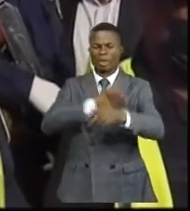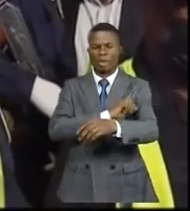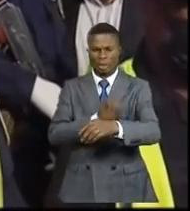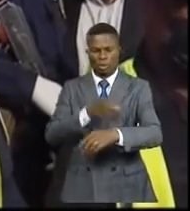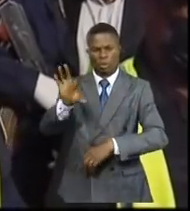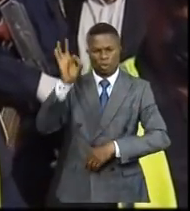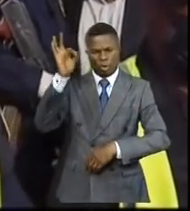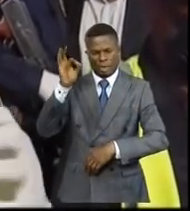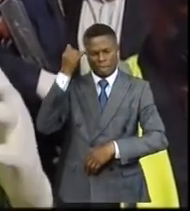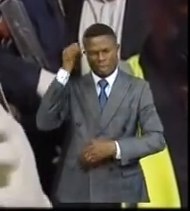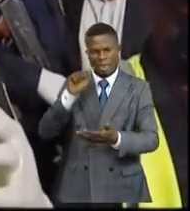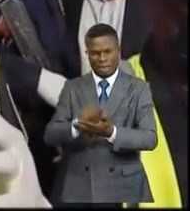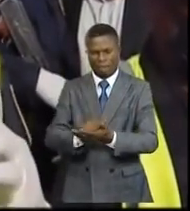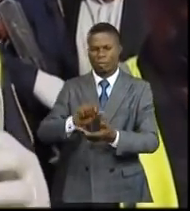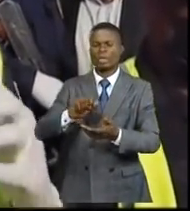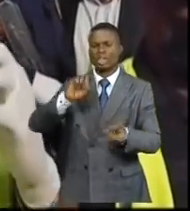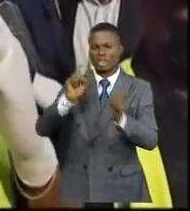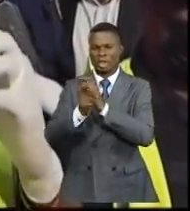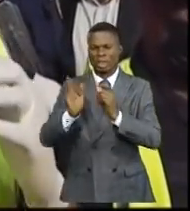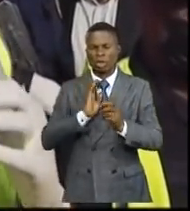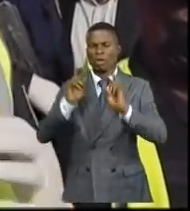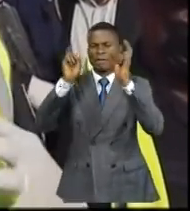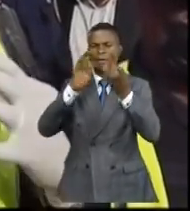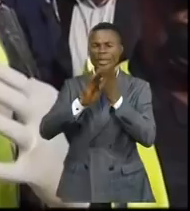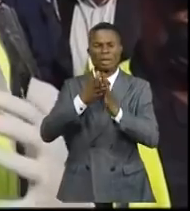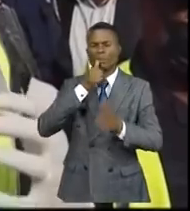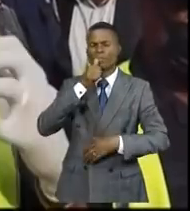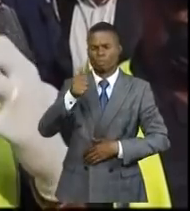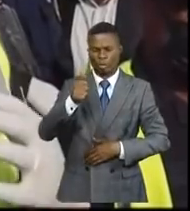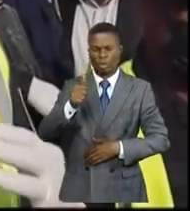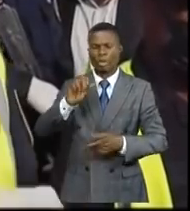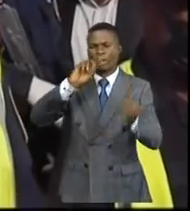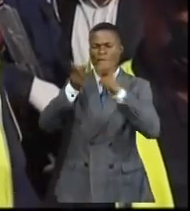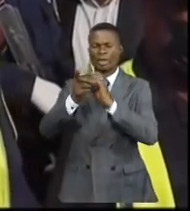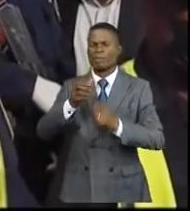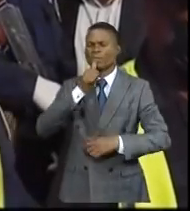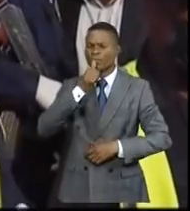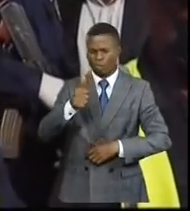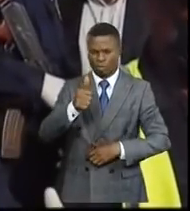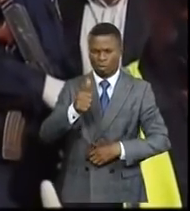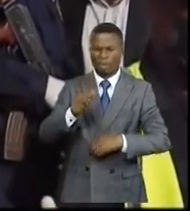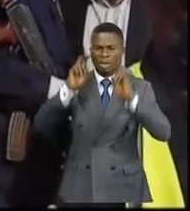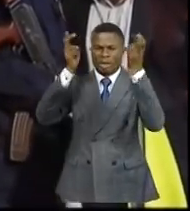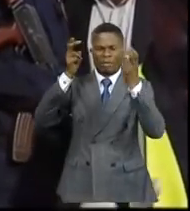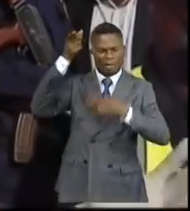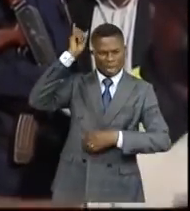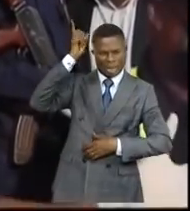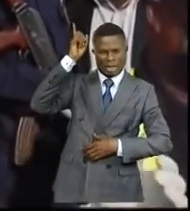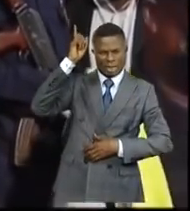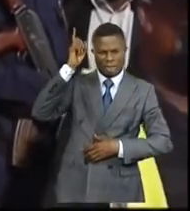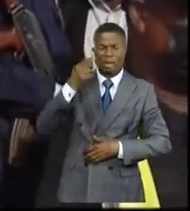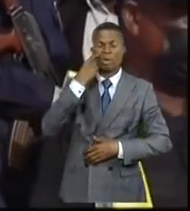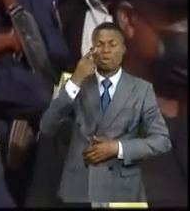opportunité pour rendre notre ville belle, notre ville jolie, parce que c'est une ville touristique, comme vous l'avez